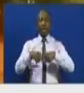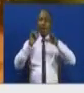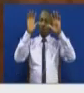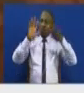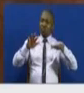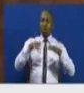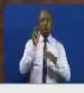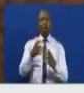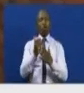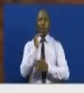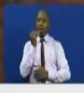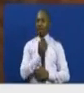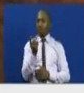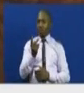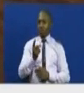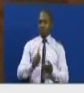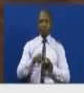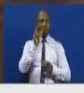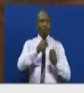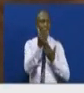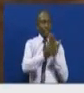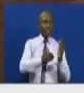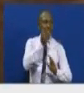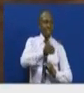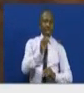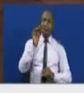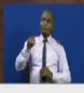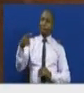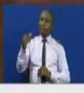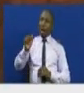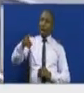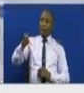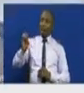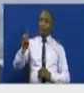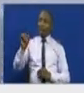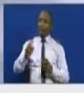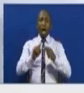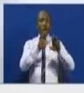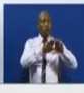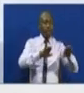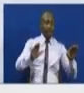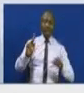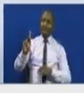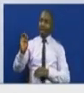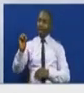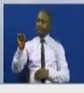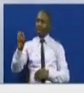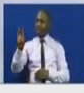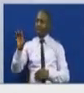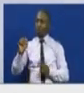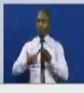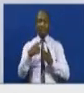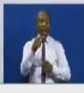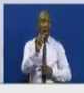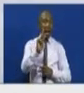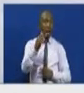tahadhari. Wakazi wa vijiji vya Mtapenda, Tulieni, Kenswa, Katumba na